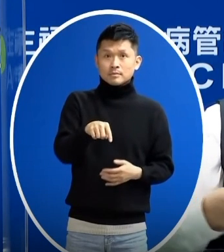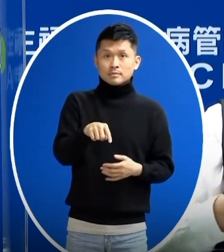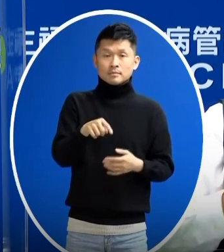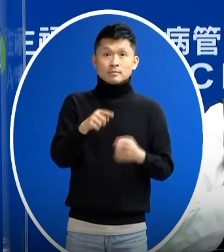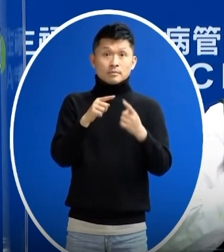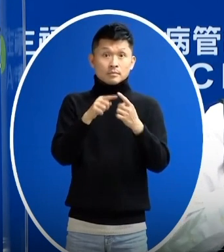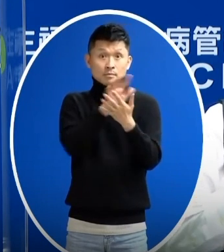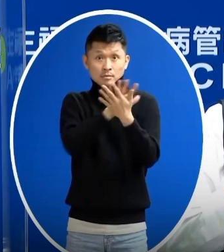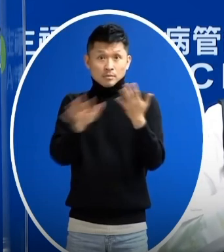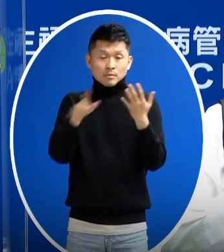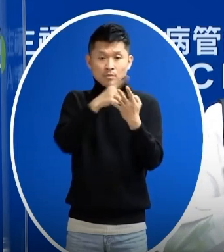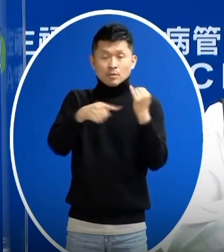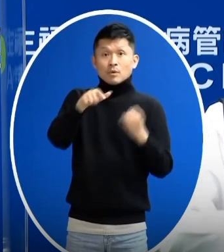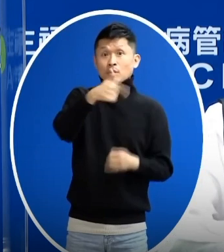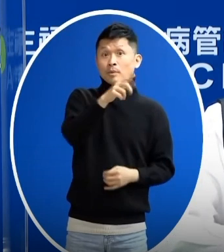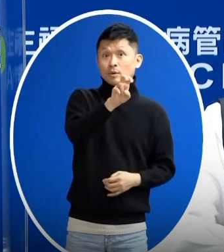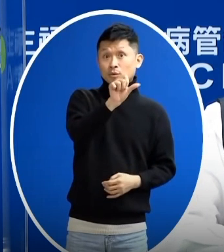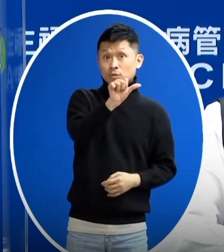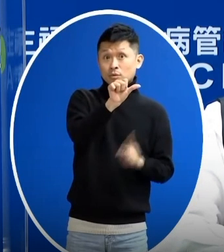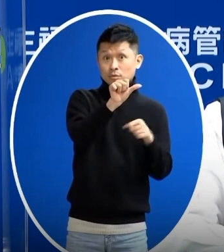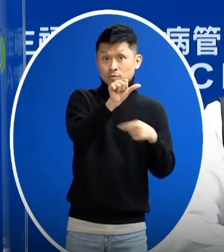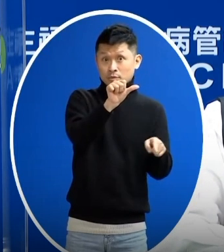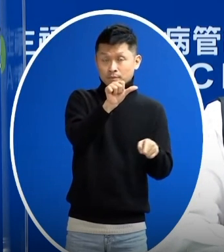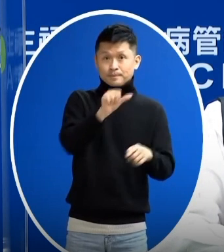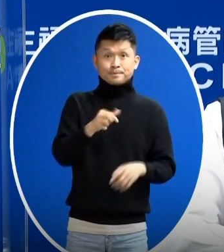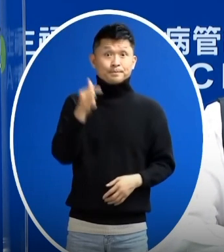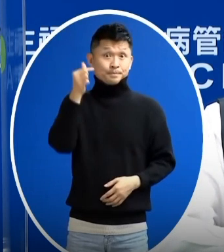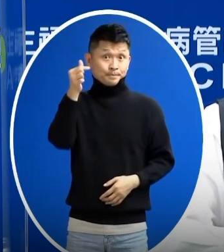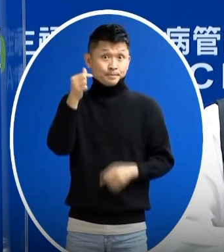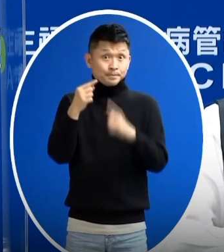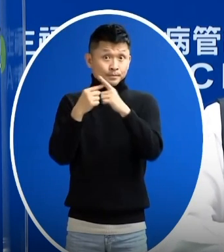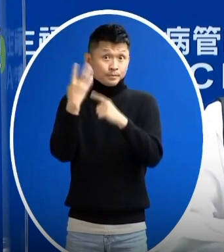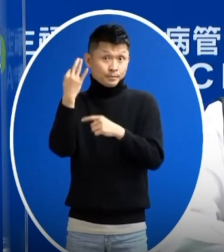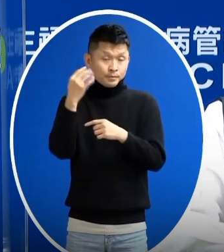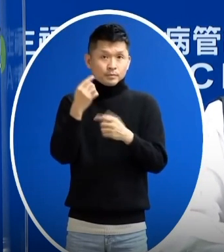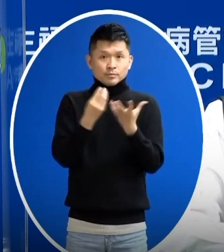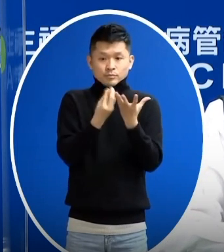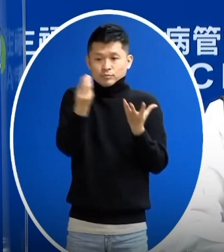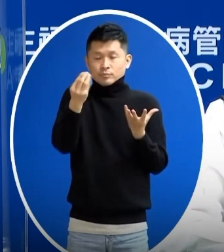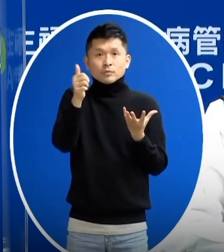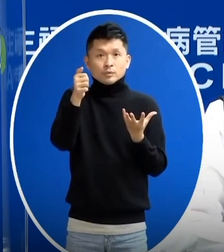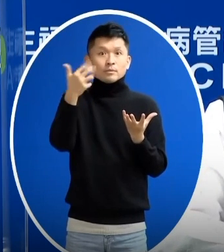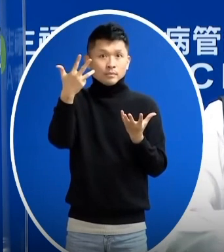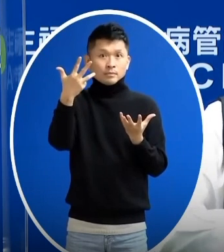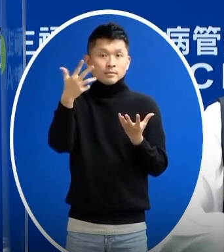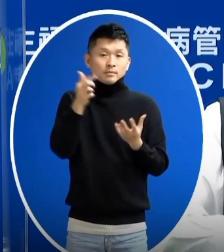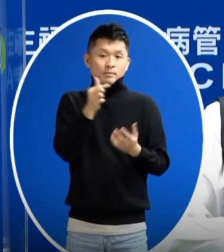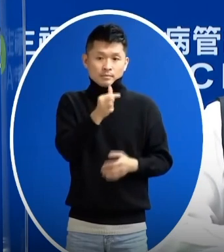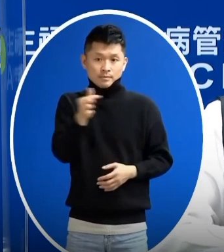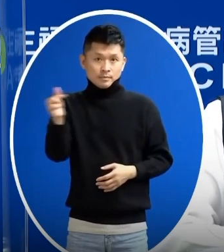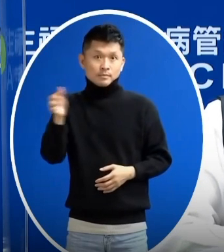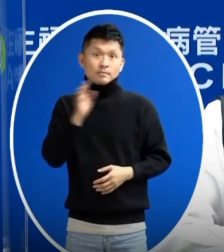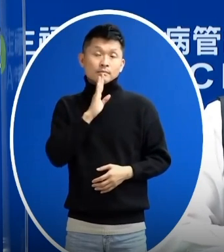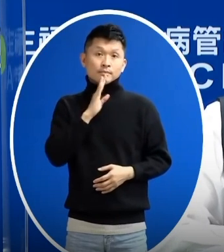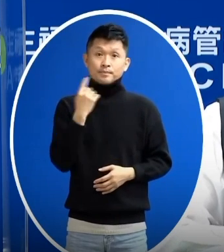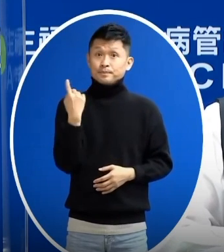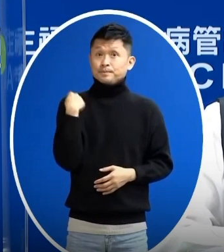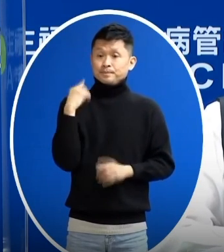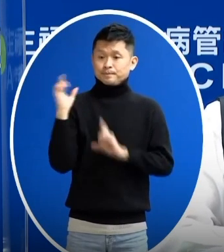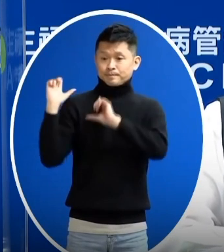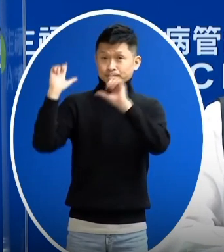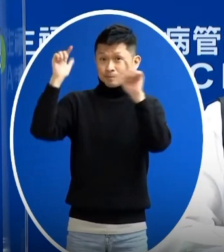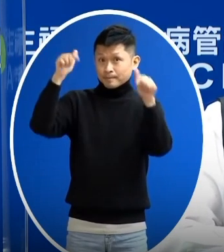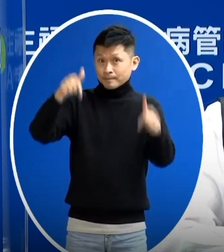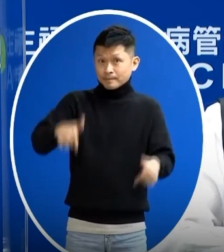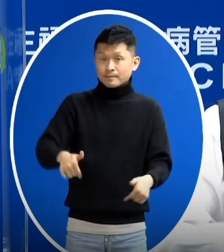是625人，那总共有阳性的人数是58。好，这在昨天整天这样下来，这